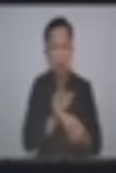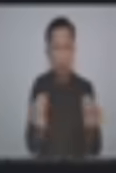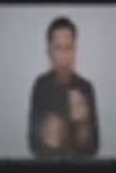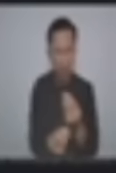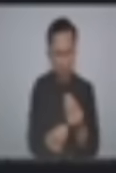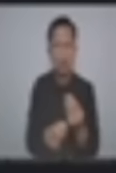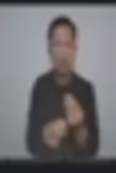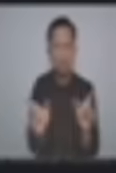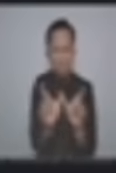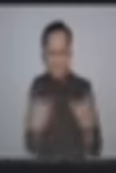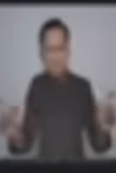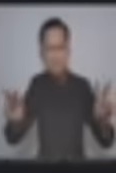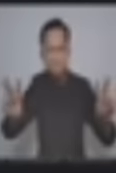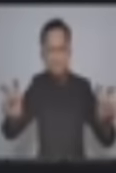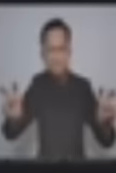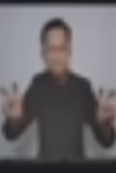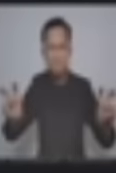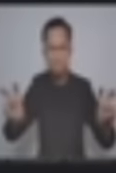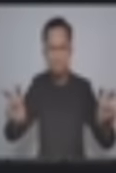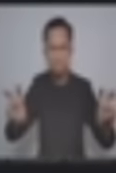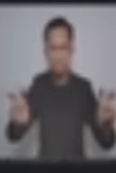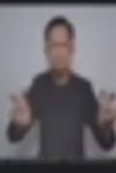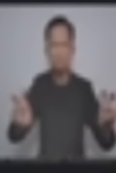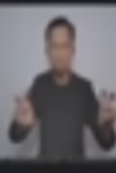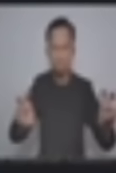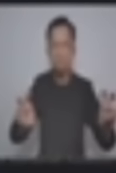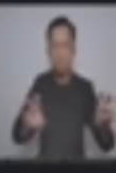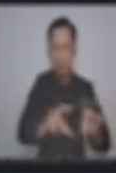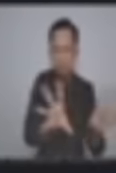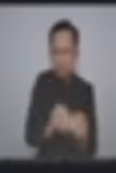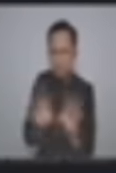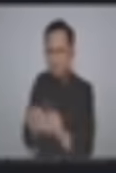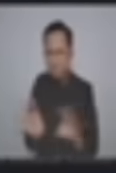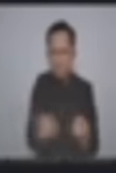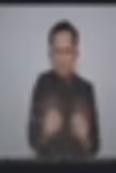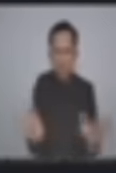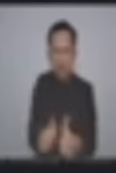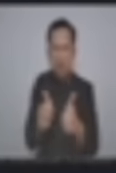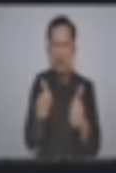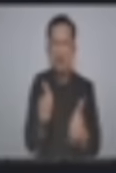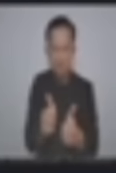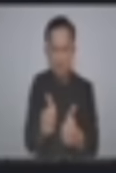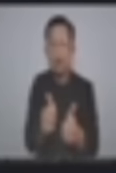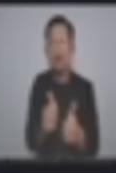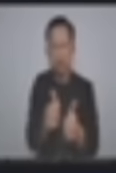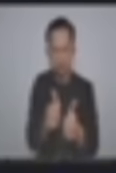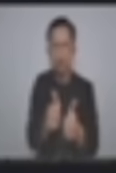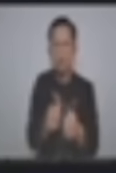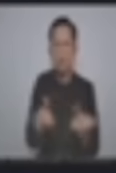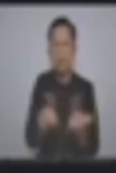menggunakan frasa hasil penghitungan suara yang memengaruhi penentuan terpilihnya Pasangan